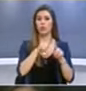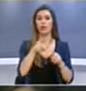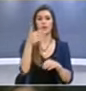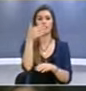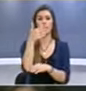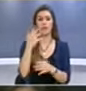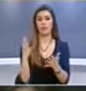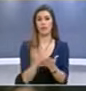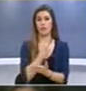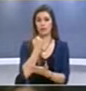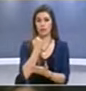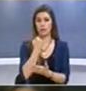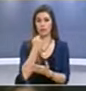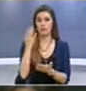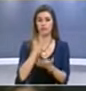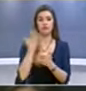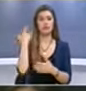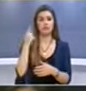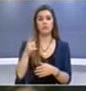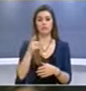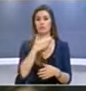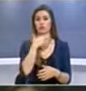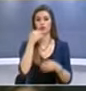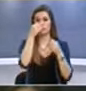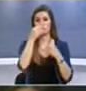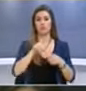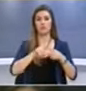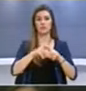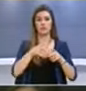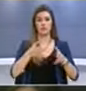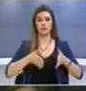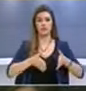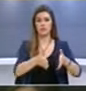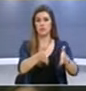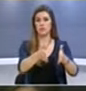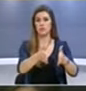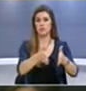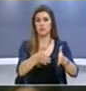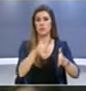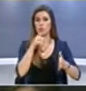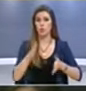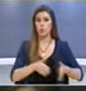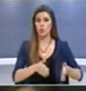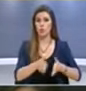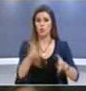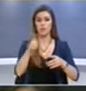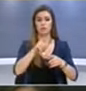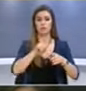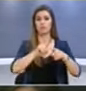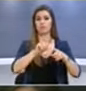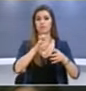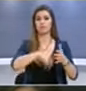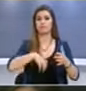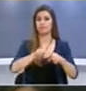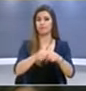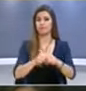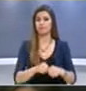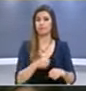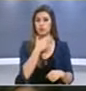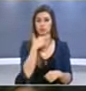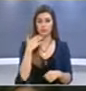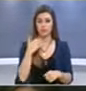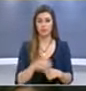fitu e cila me t madhe Ka degr shra e lit lumbar apo Siet n Pop bistrica